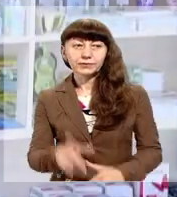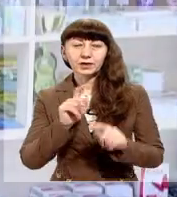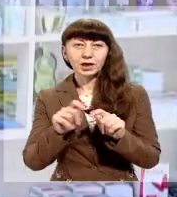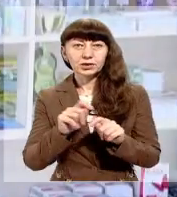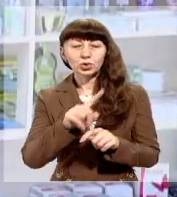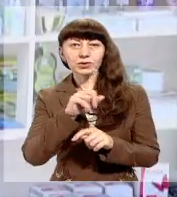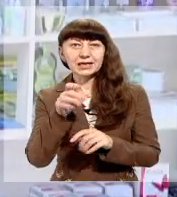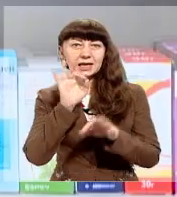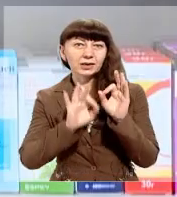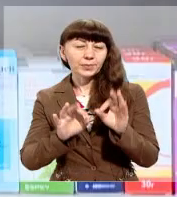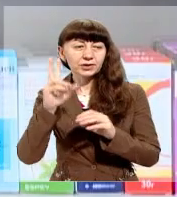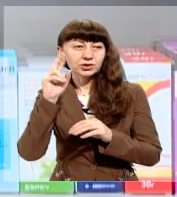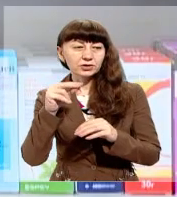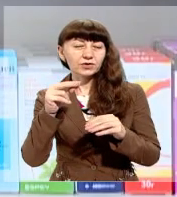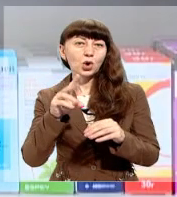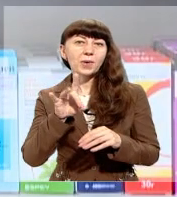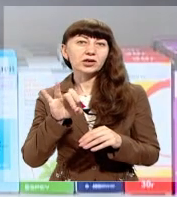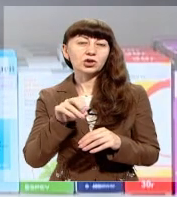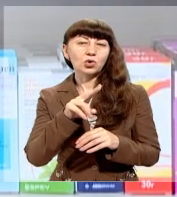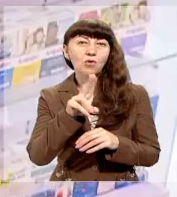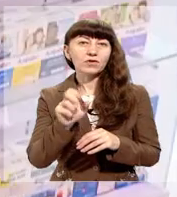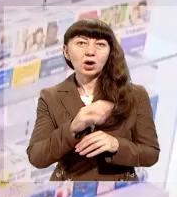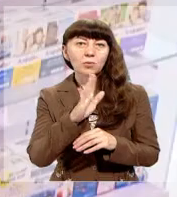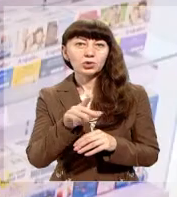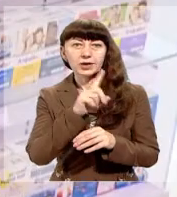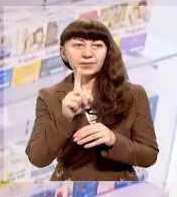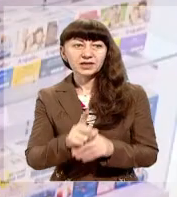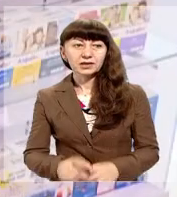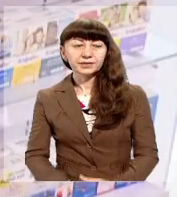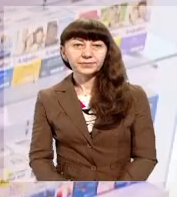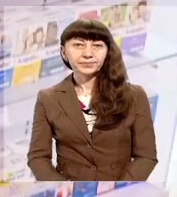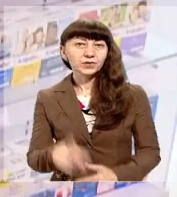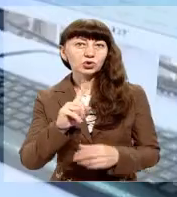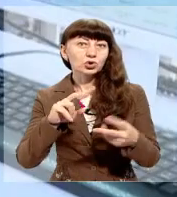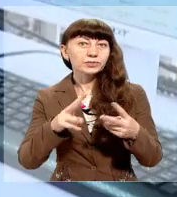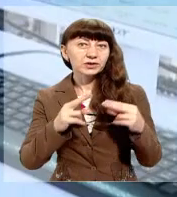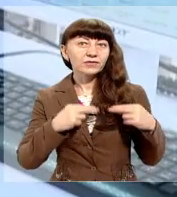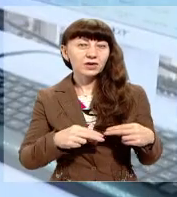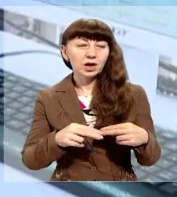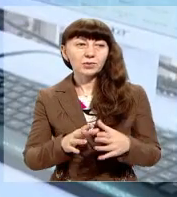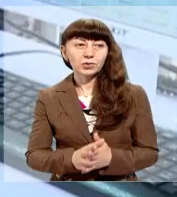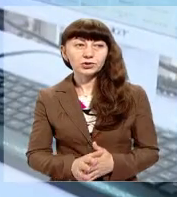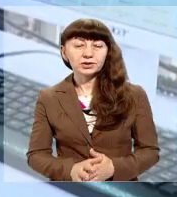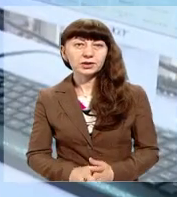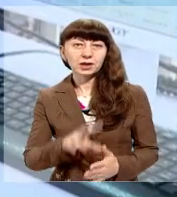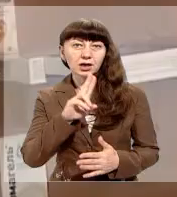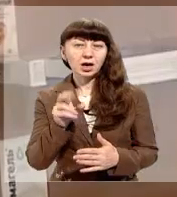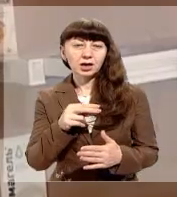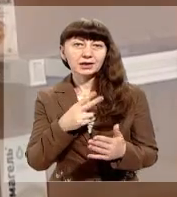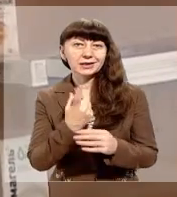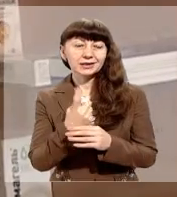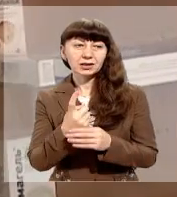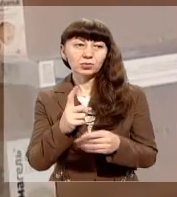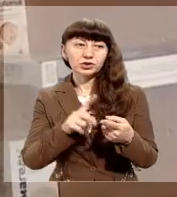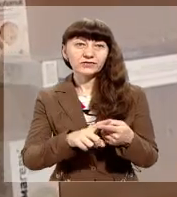Контроль за лекарствами. Цифровая маркировка препаратов теперь обязательна. Что изменится в работе аптек и как это отразится на